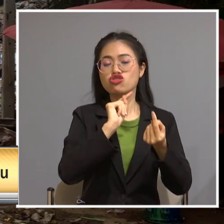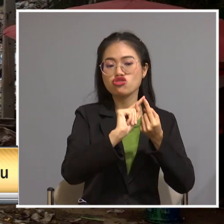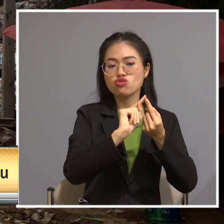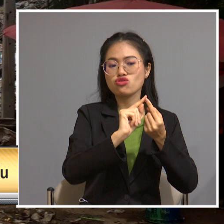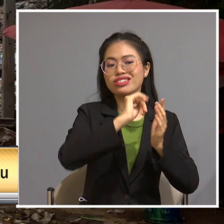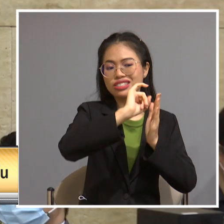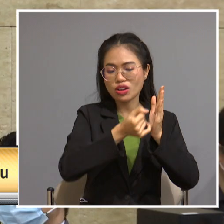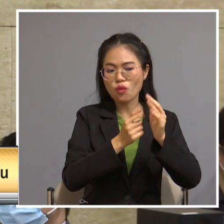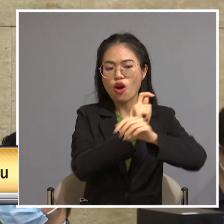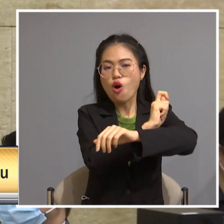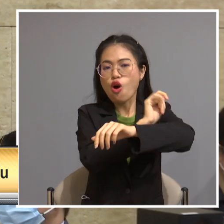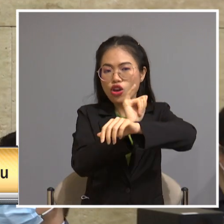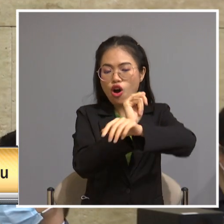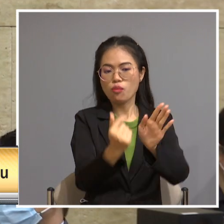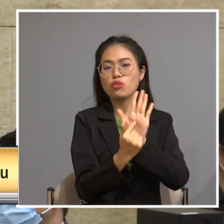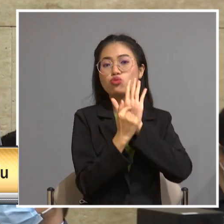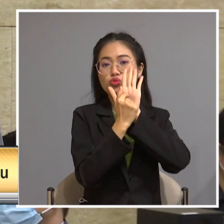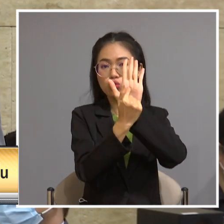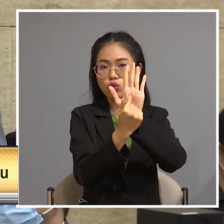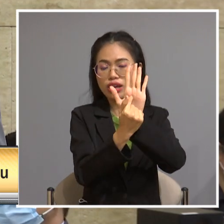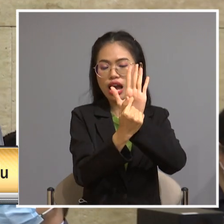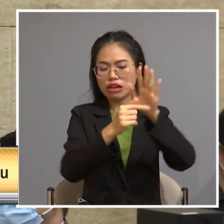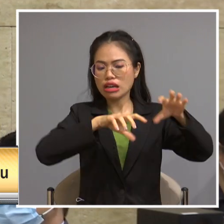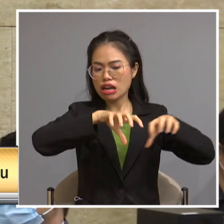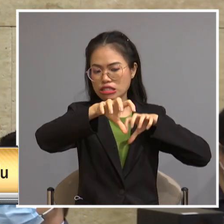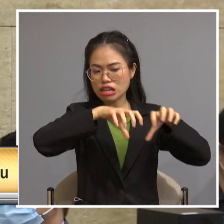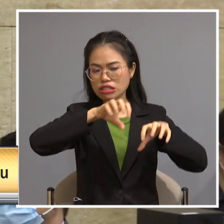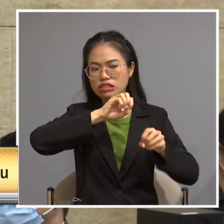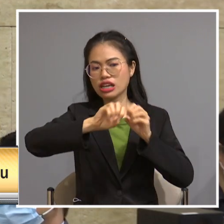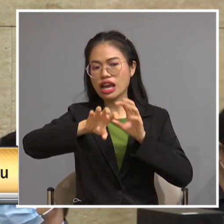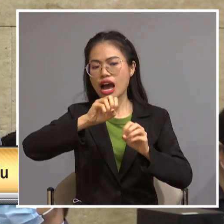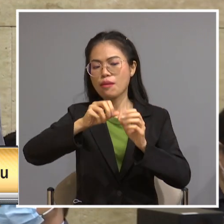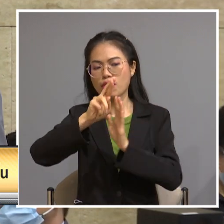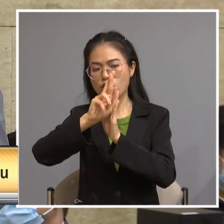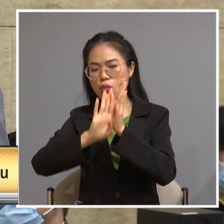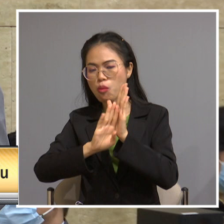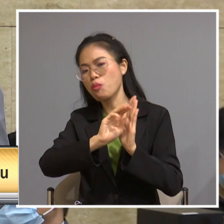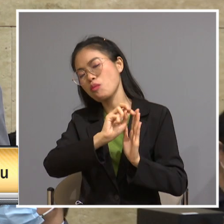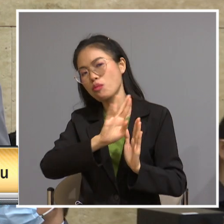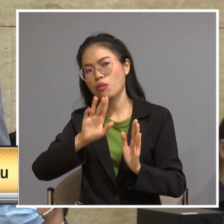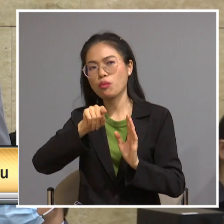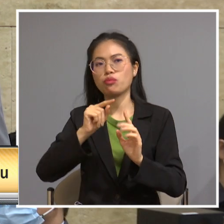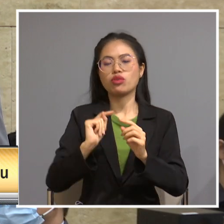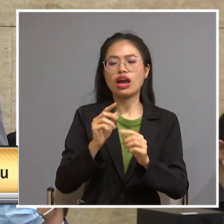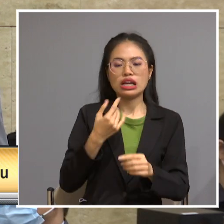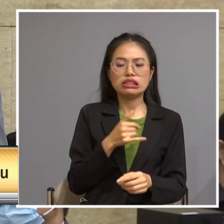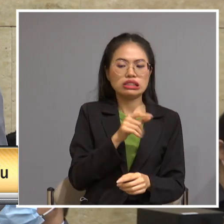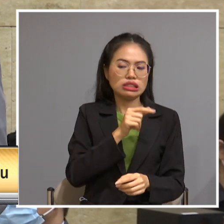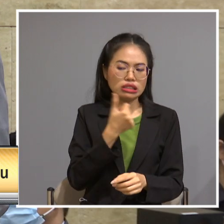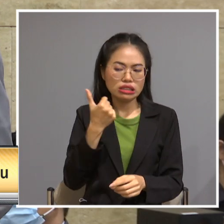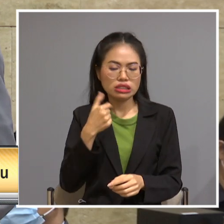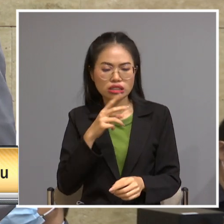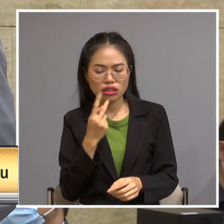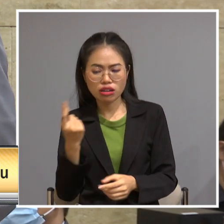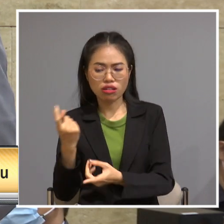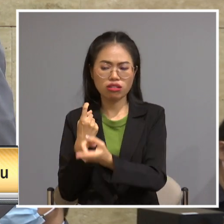าเป็จัหวดต้นแบบในการบรหนจัการขยะแล้วก็หลายท้องถิ่นหลายแ่งก็ได้สอบถาม